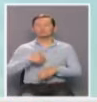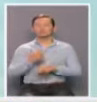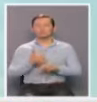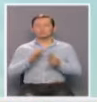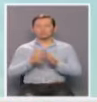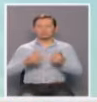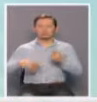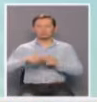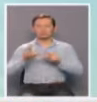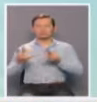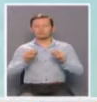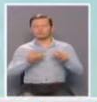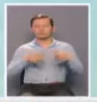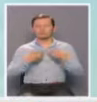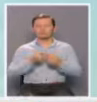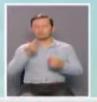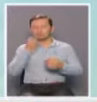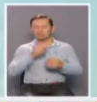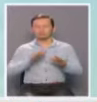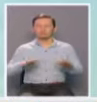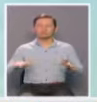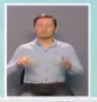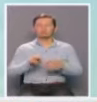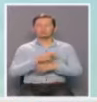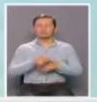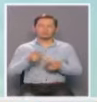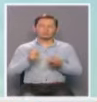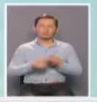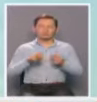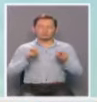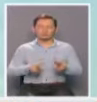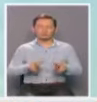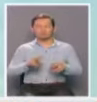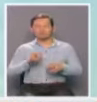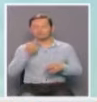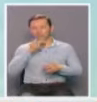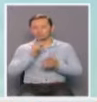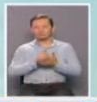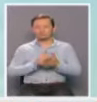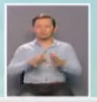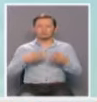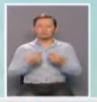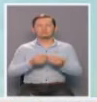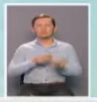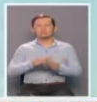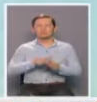ауданымызда берекелі, өнегелі, үлгілі ұрпақтар сабақтастығы қалыптасқан өзіндік дәстүрі бар отбасыларды